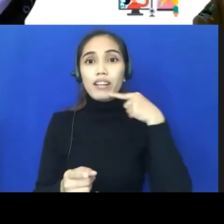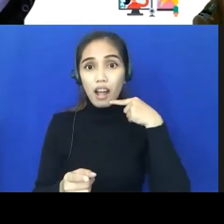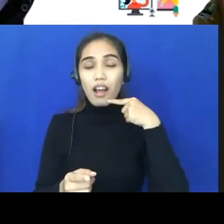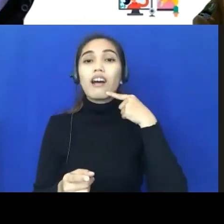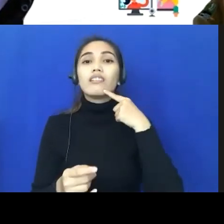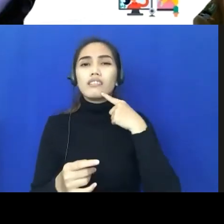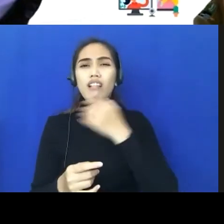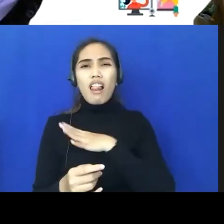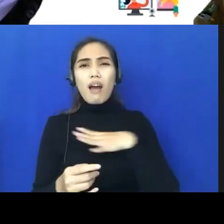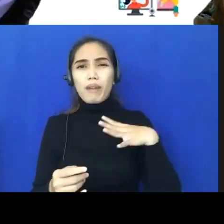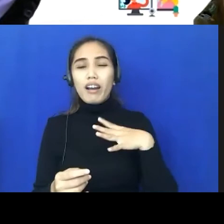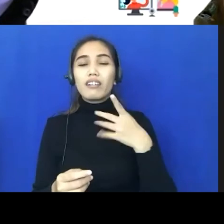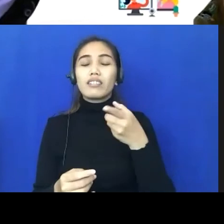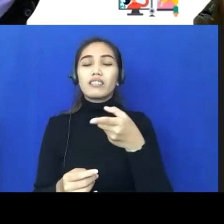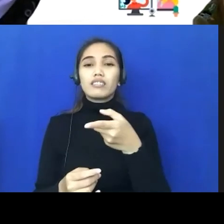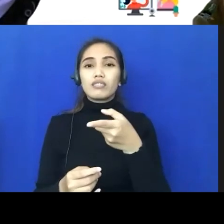Ini